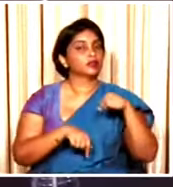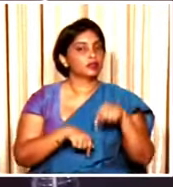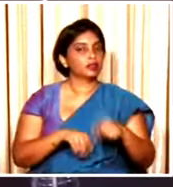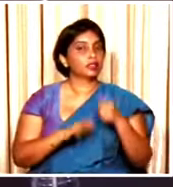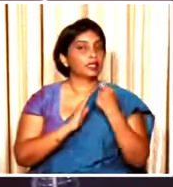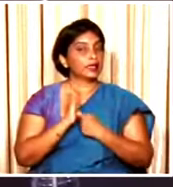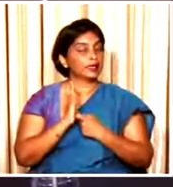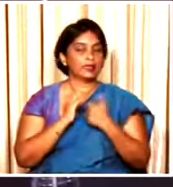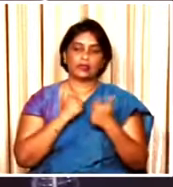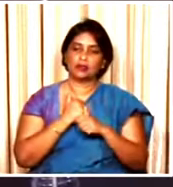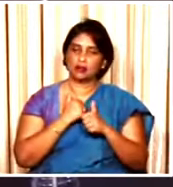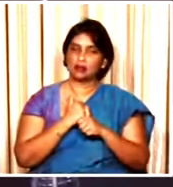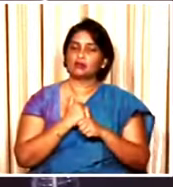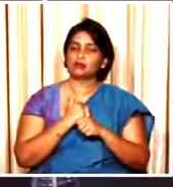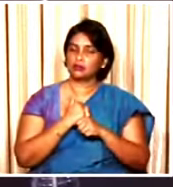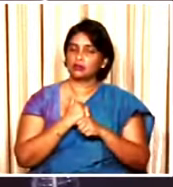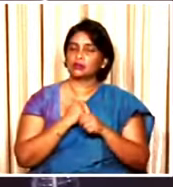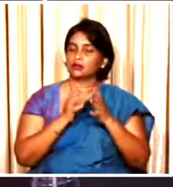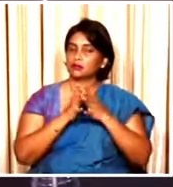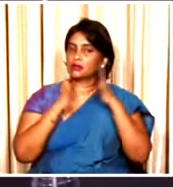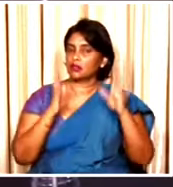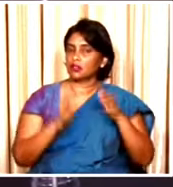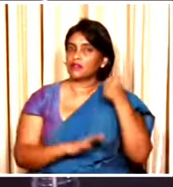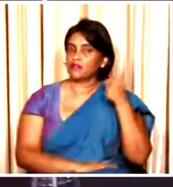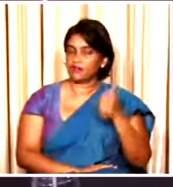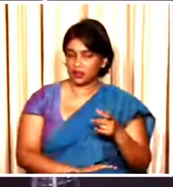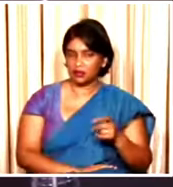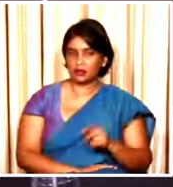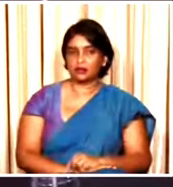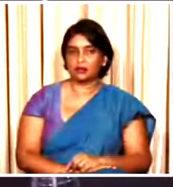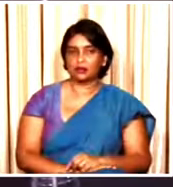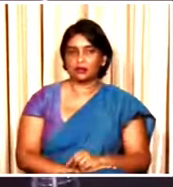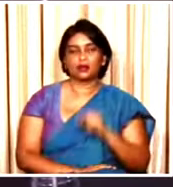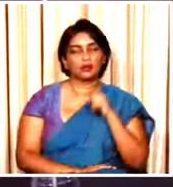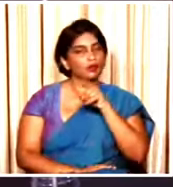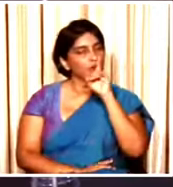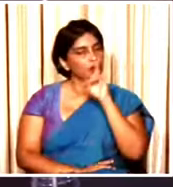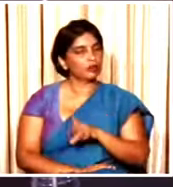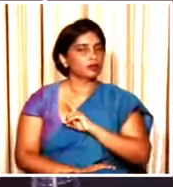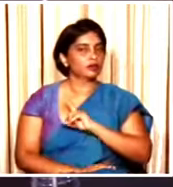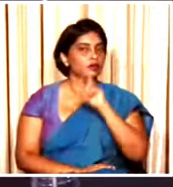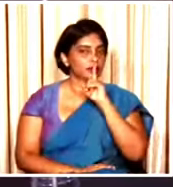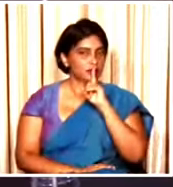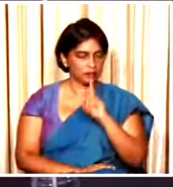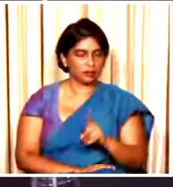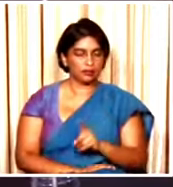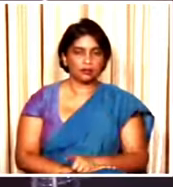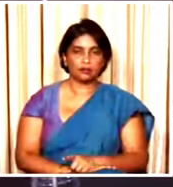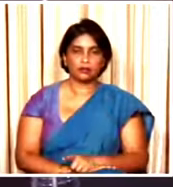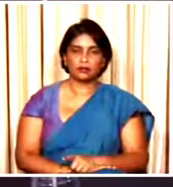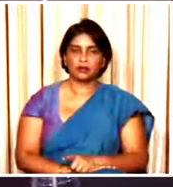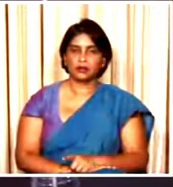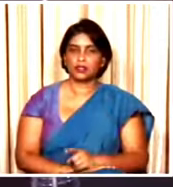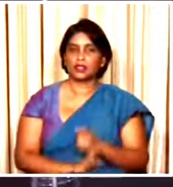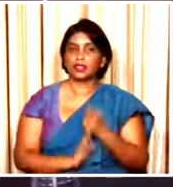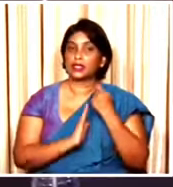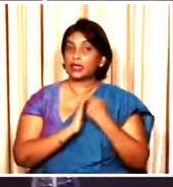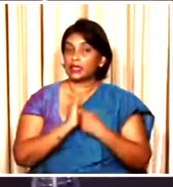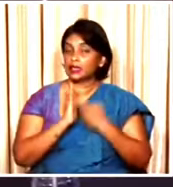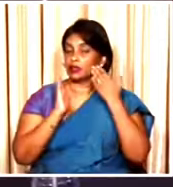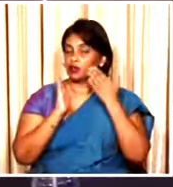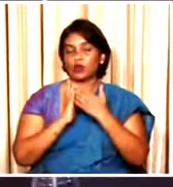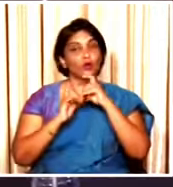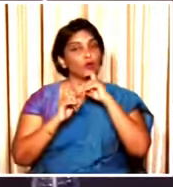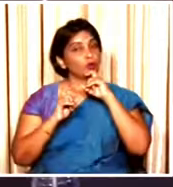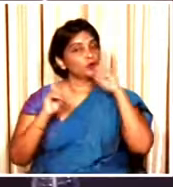නීති සම්පාදනය කිරීම ඉතාමත් වැදගත්. ඒත් එක්කම කියන්නට ඕනෑ නීති ශේෂ්‍රයේ අධිකරණ